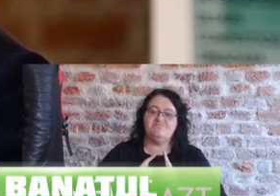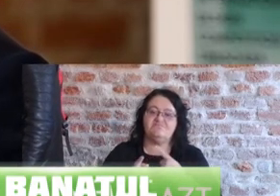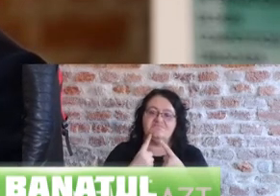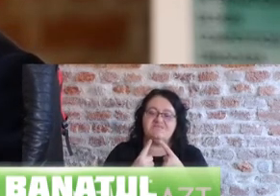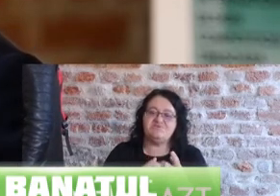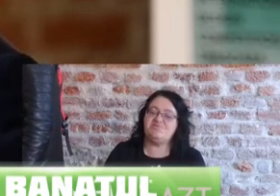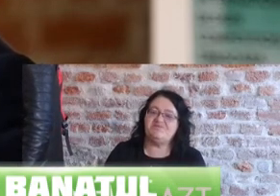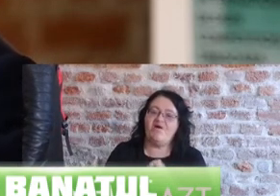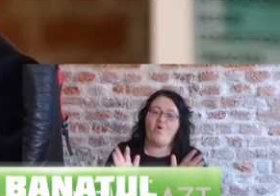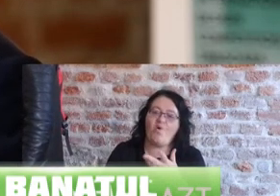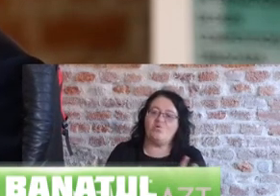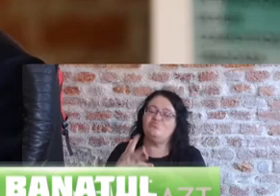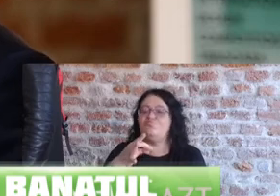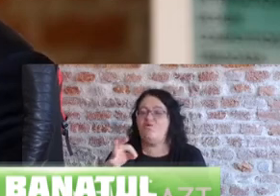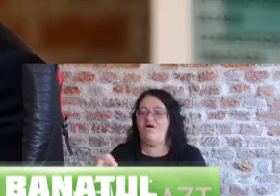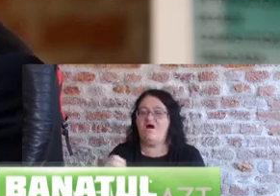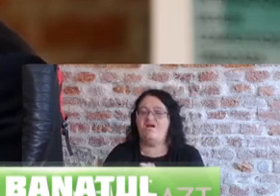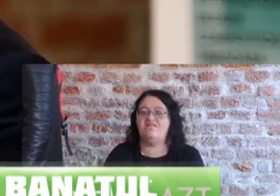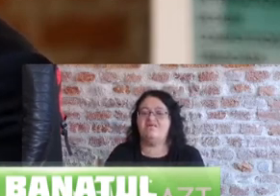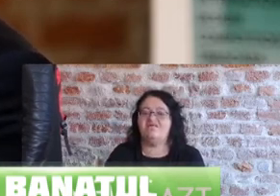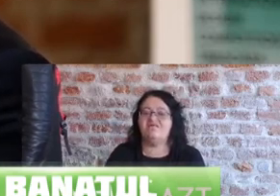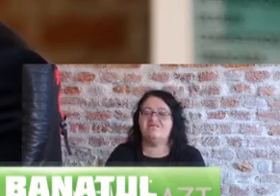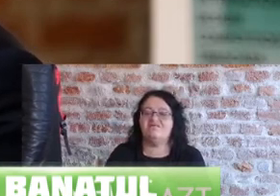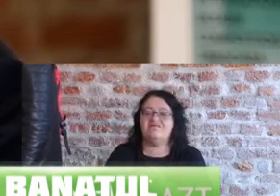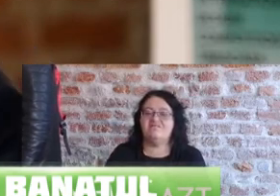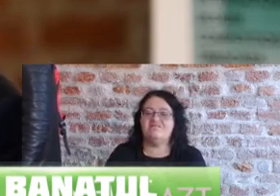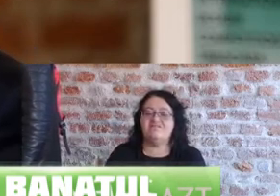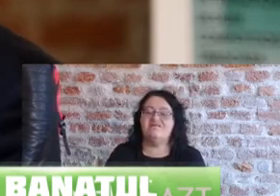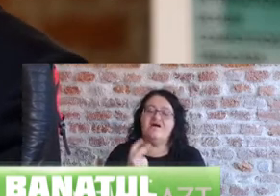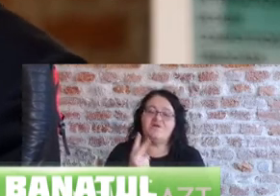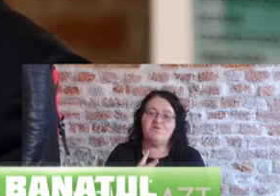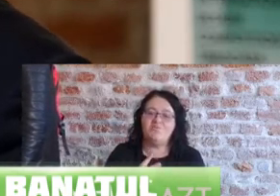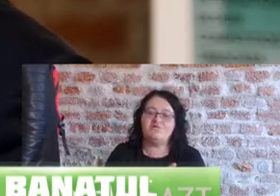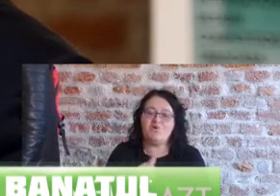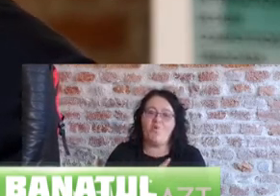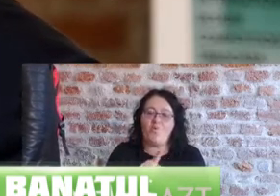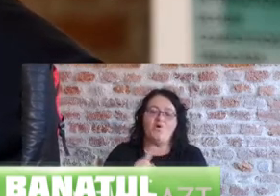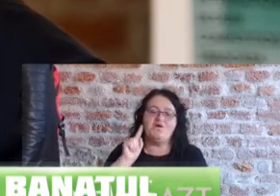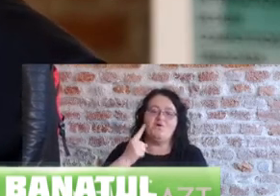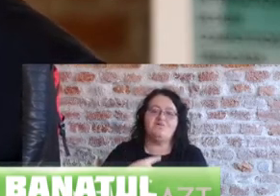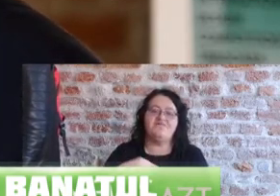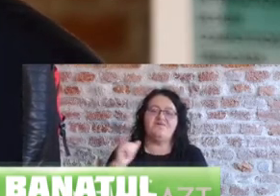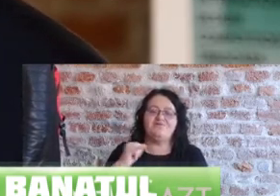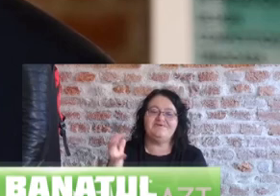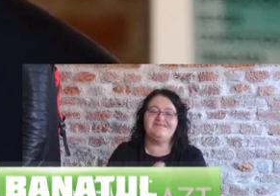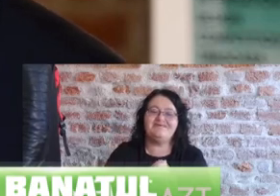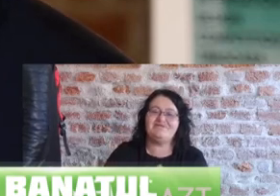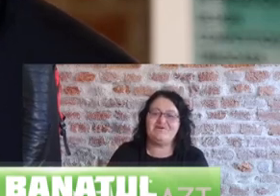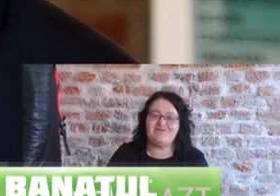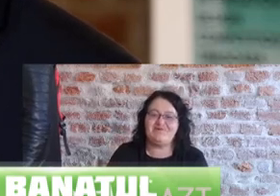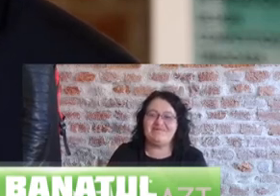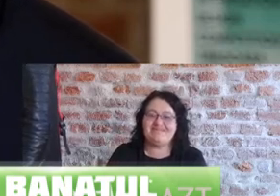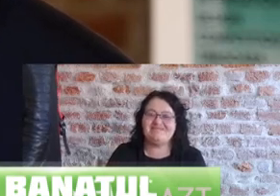dispoziție cu orice fel de alte... Nu? Dar oricum, abia peste o oră o să aflăm cine e câștigătorul.